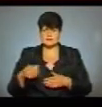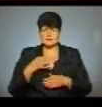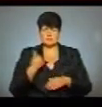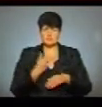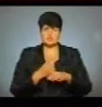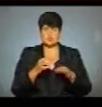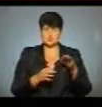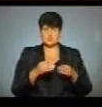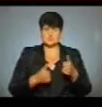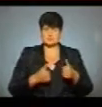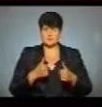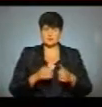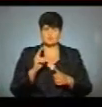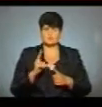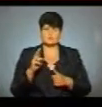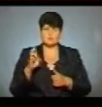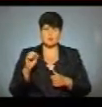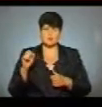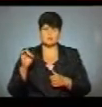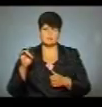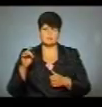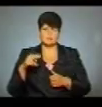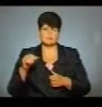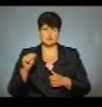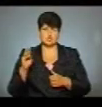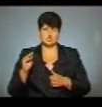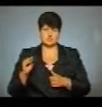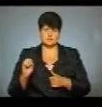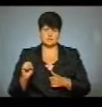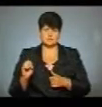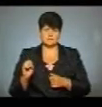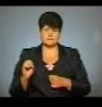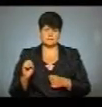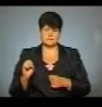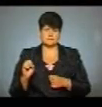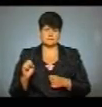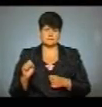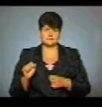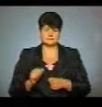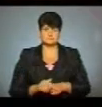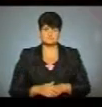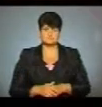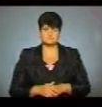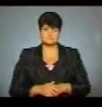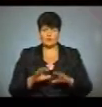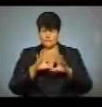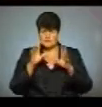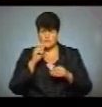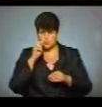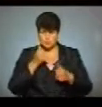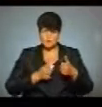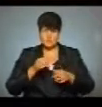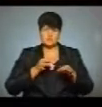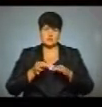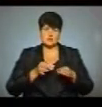суддя змагань Костянтин Балтажи. У всеукраїнському турнірі